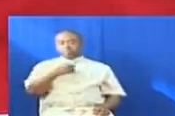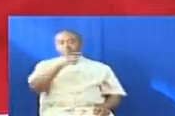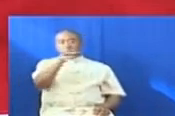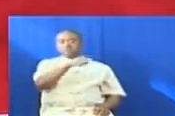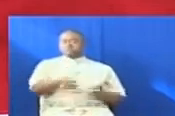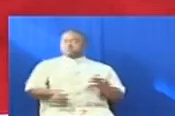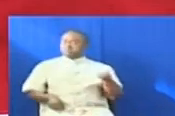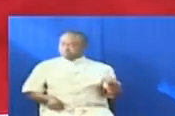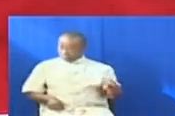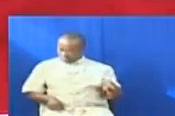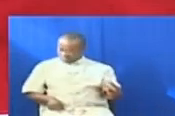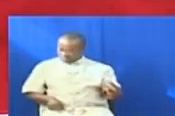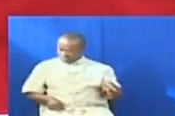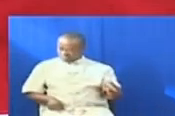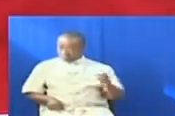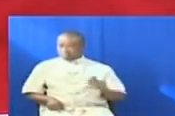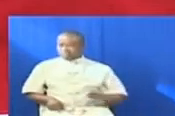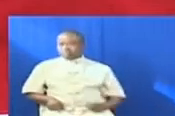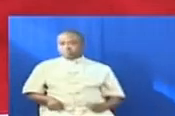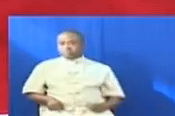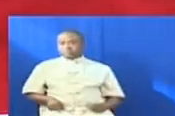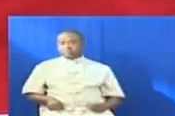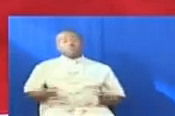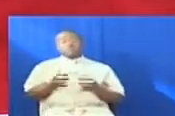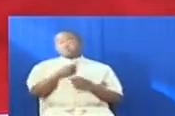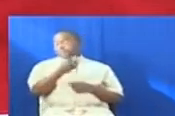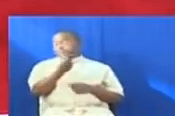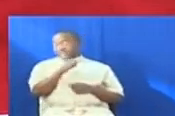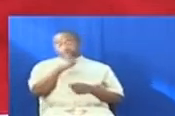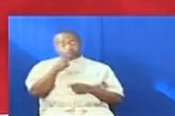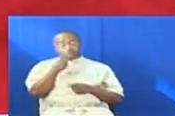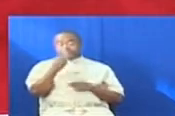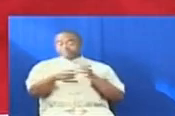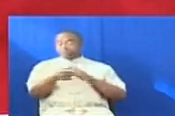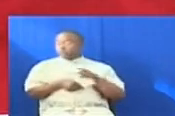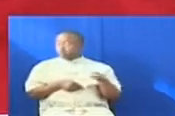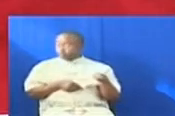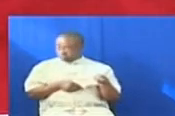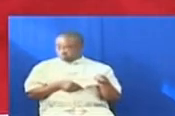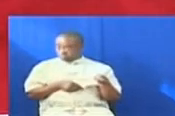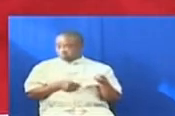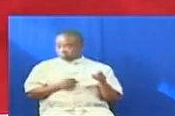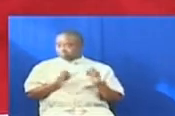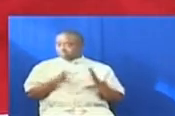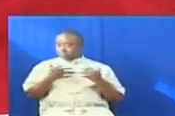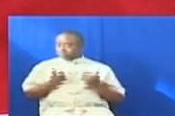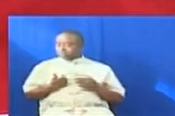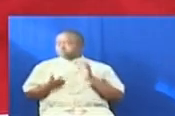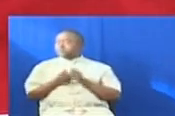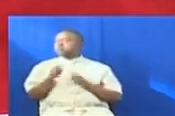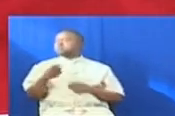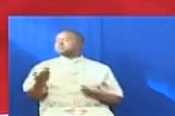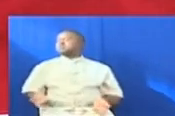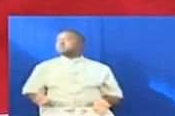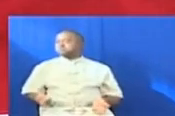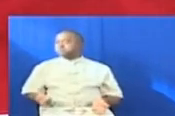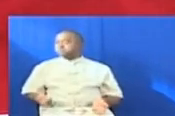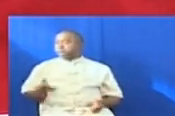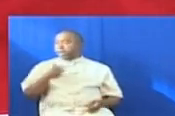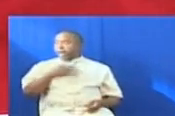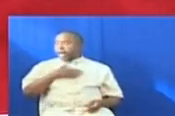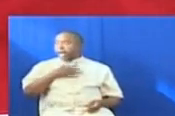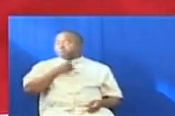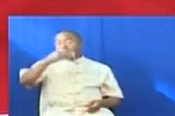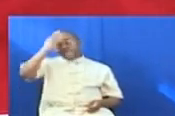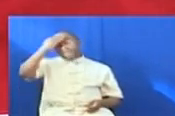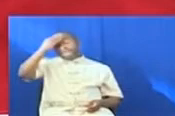kufanya matumizi kama hayo kupeleka mahali pengine, kwa sababu haitoshi kwa ule mradi ambao waliuombea. Sasa kuna tatizo gani? Tunapenda kujua. Mfano